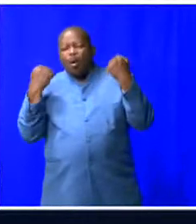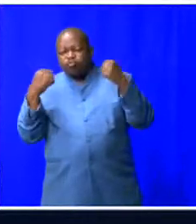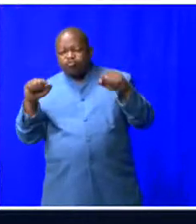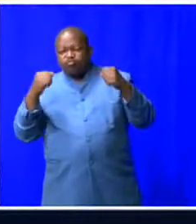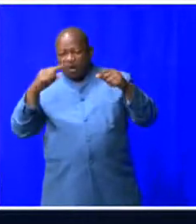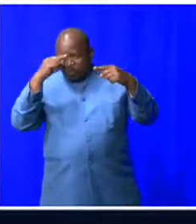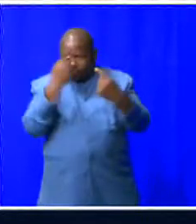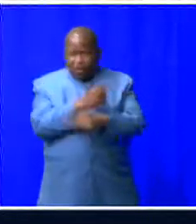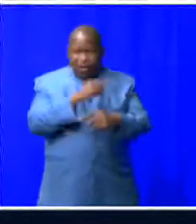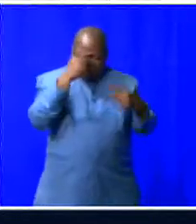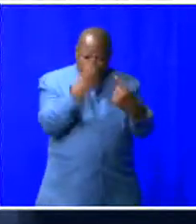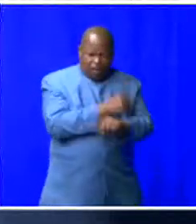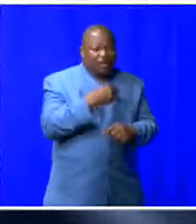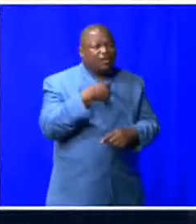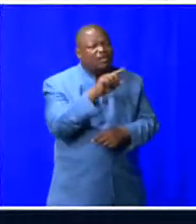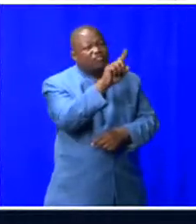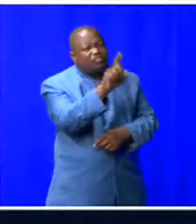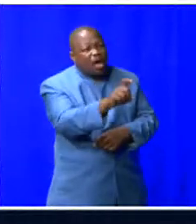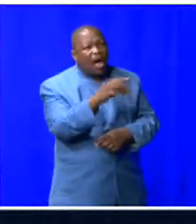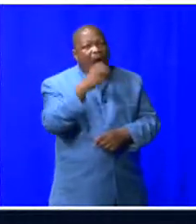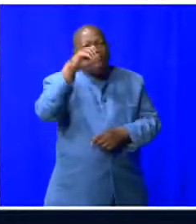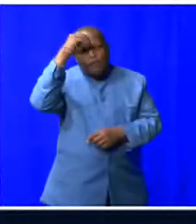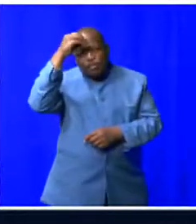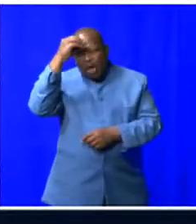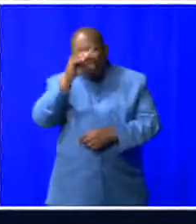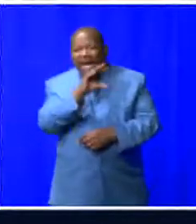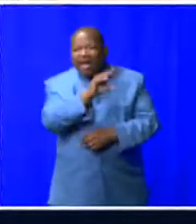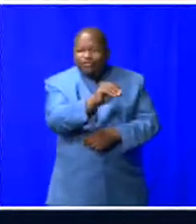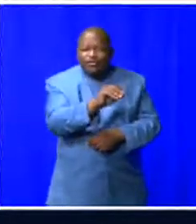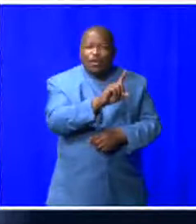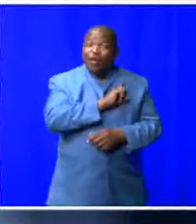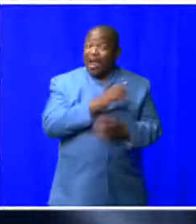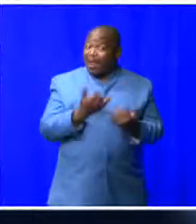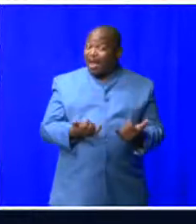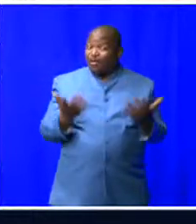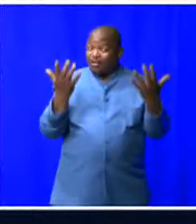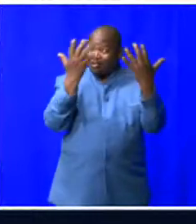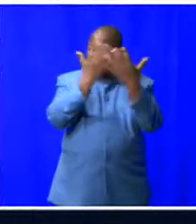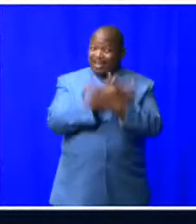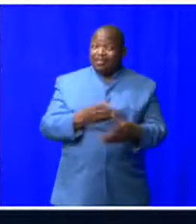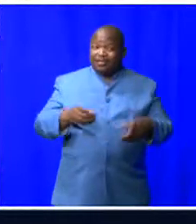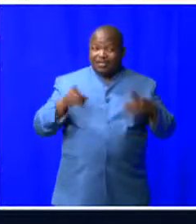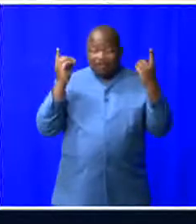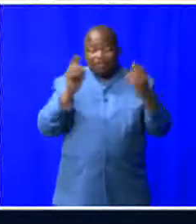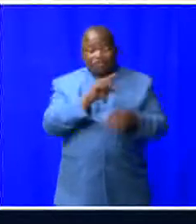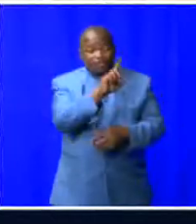emaphoyisa ngabe injani la khona khona njengoba sevele kuhalele khoza